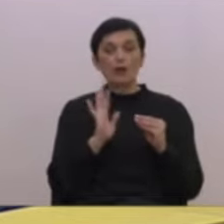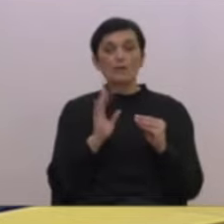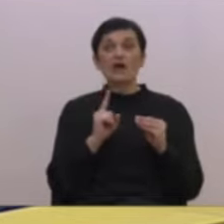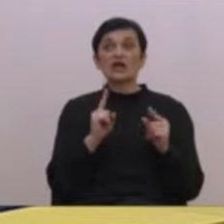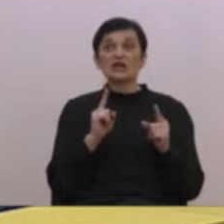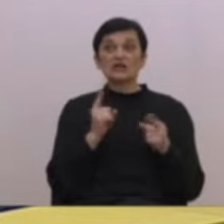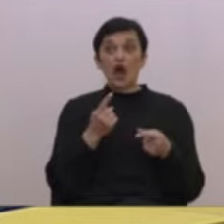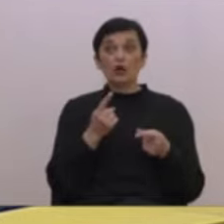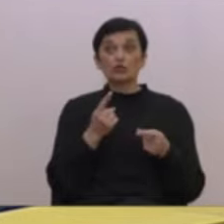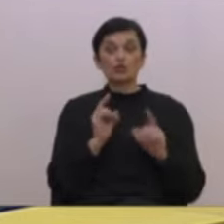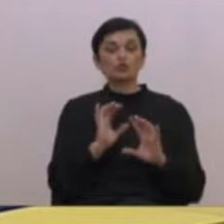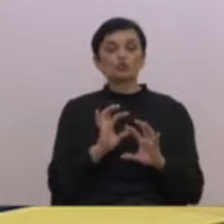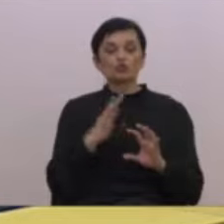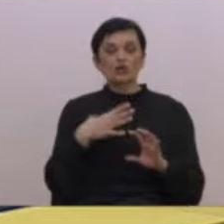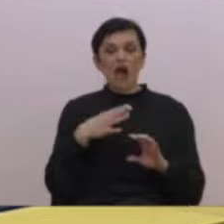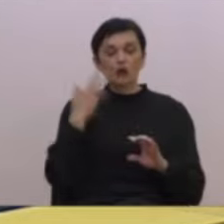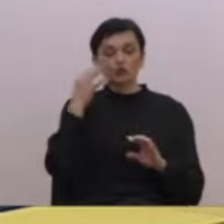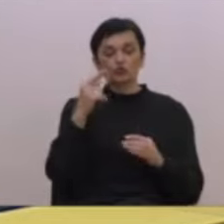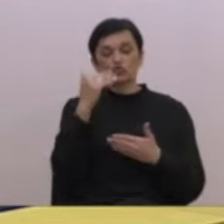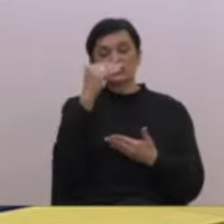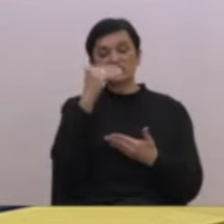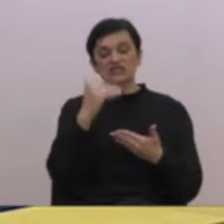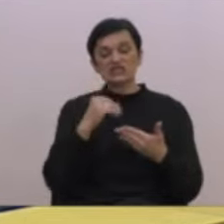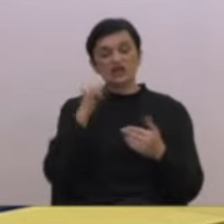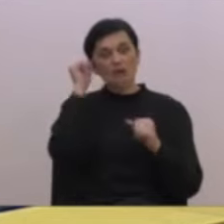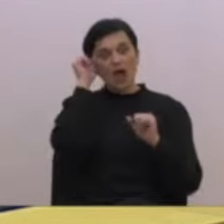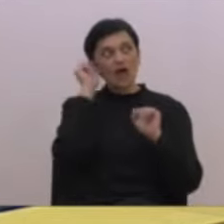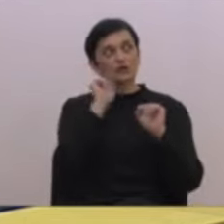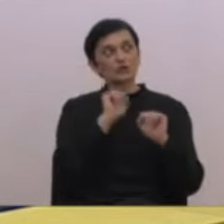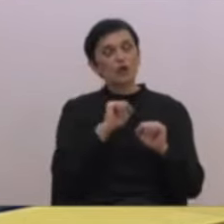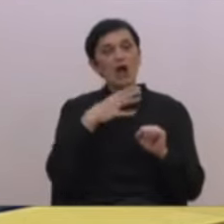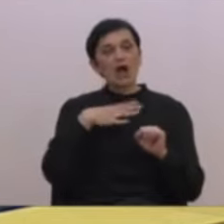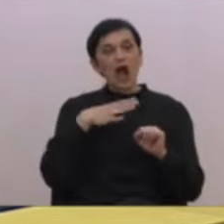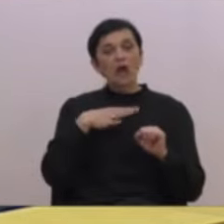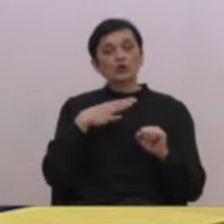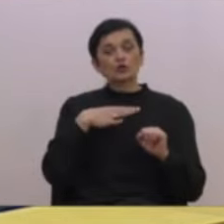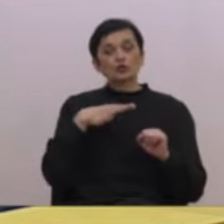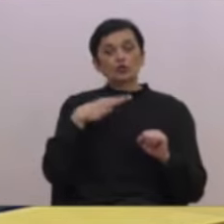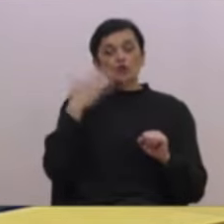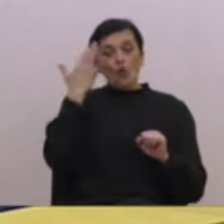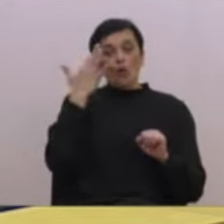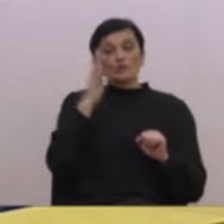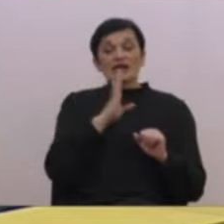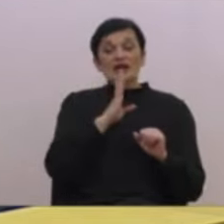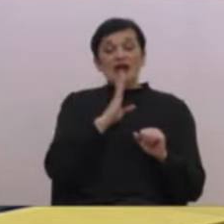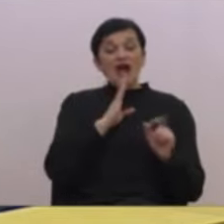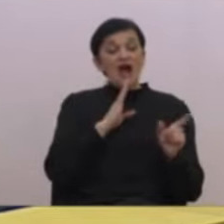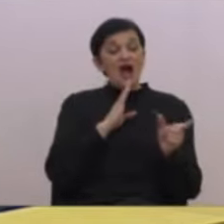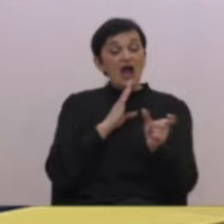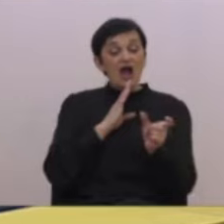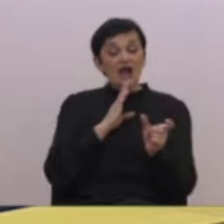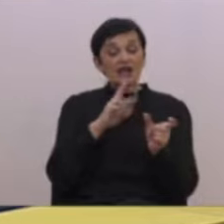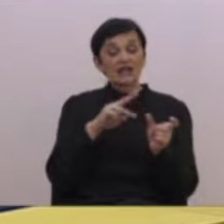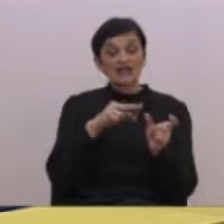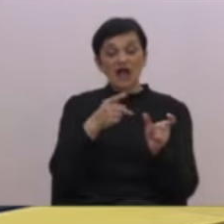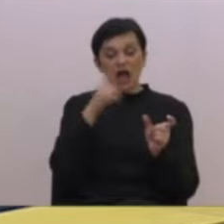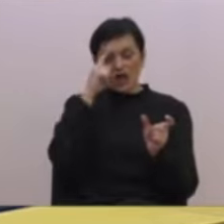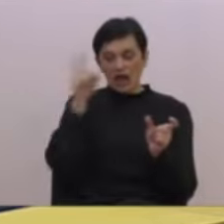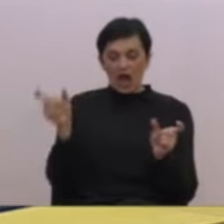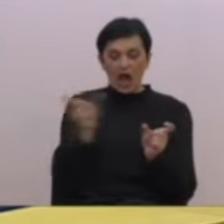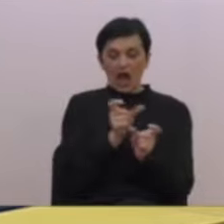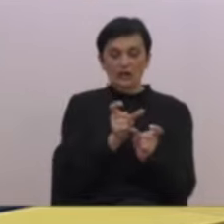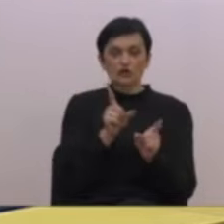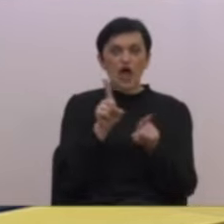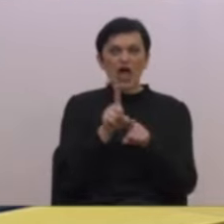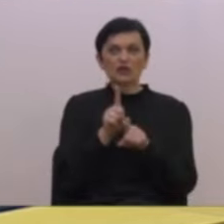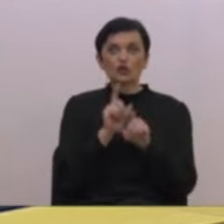ratovac, pe zrunaven, cartul ăsta, bisia și roh, mesma, da, ui paros, cartul ăsta, mașin, coi, da, ceasul ăsta, cațio, kalis nasva. Nu e asta, zrunua, oponentem,